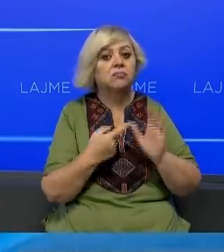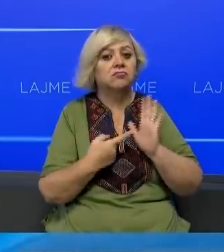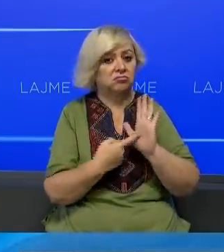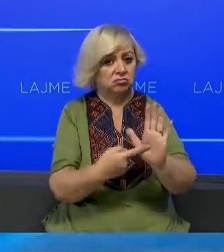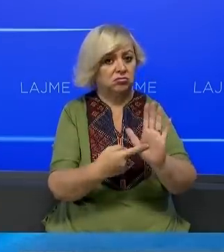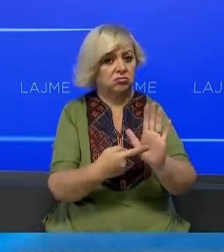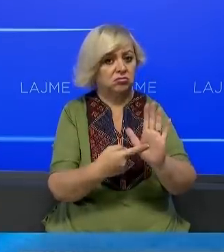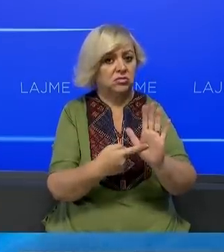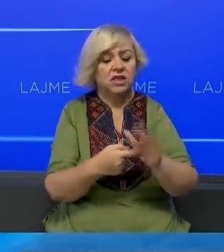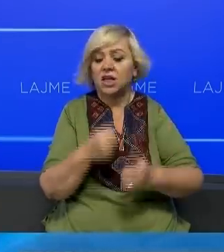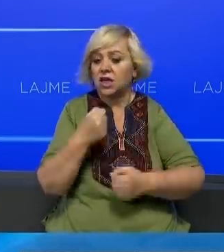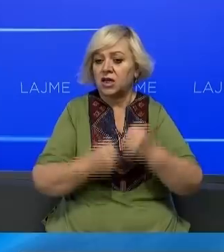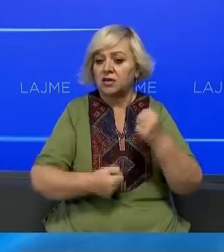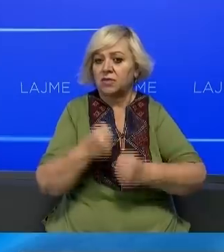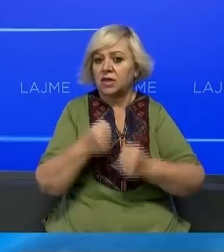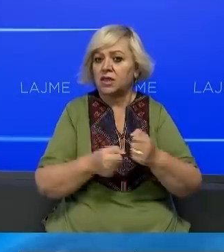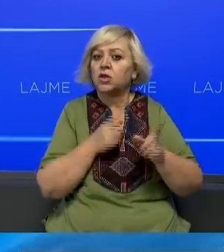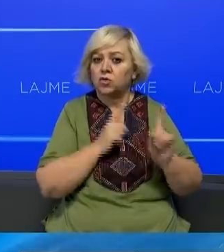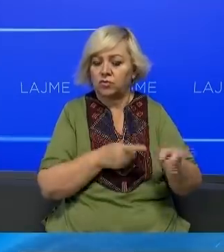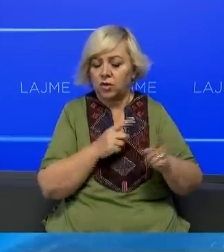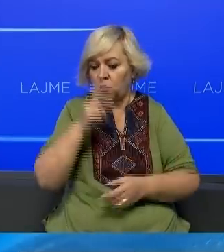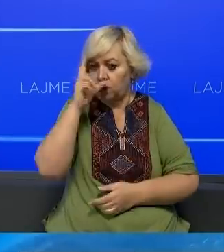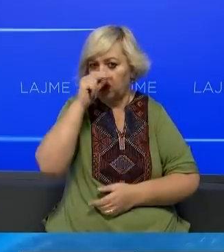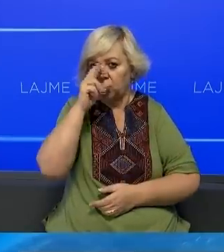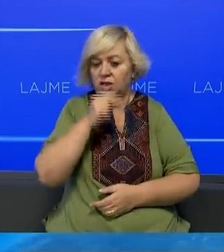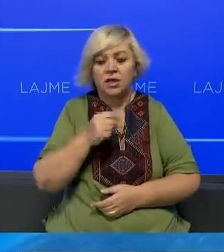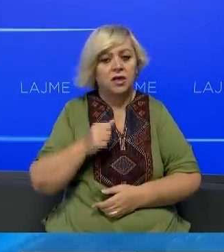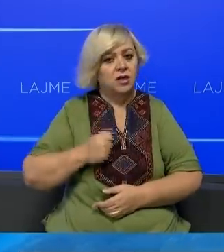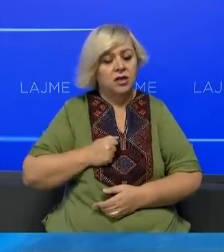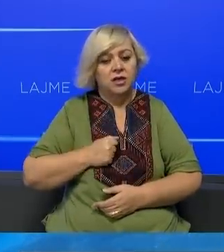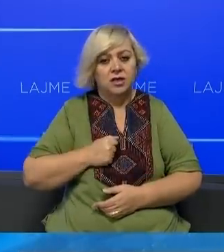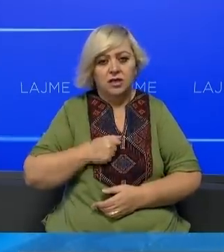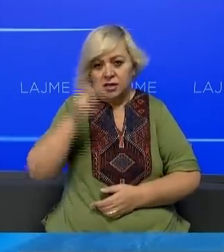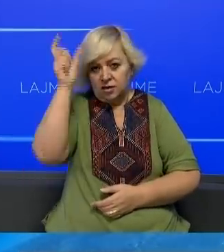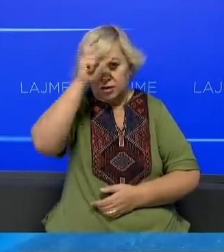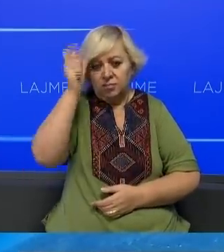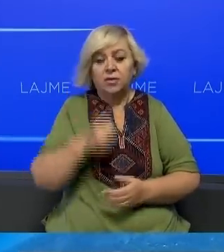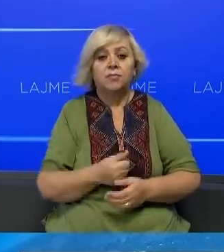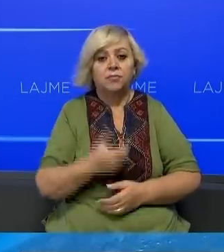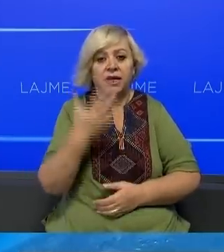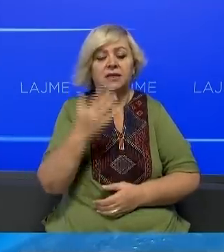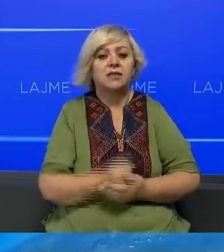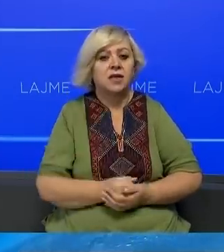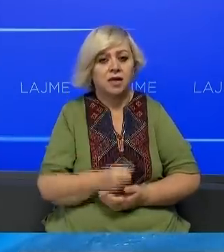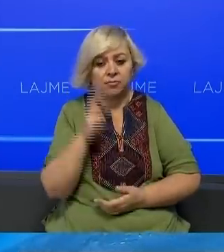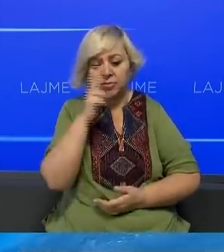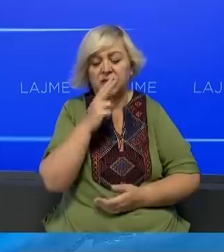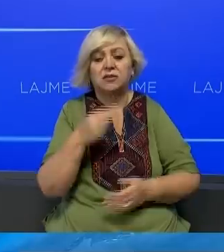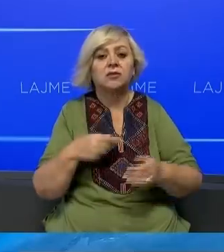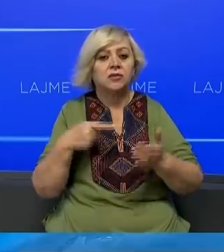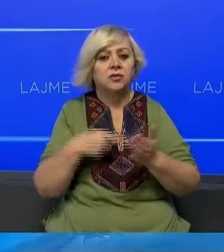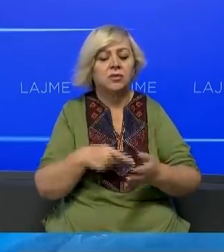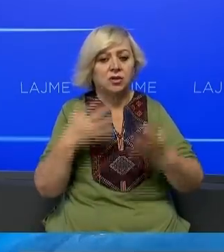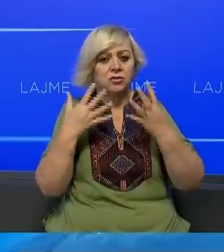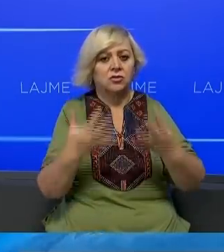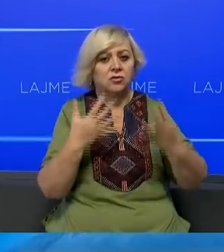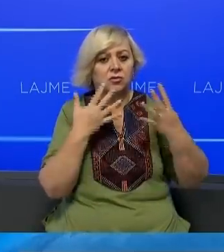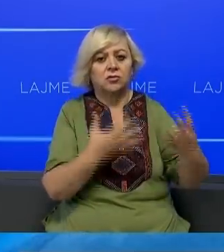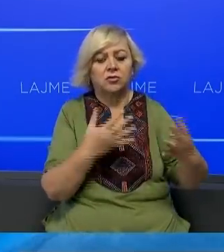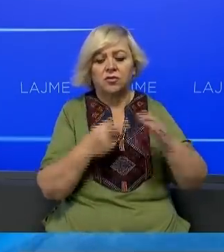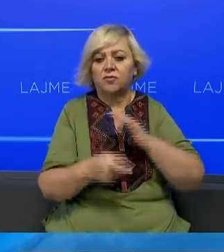për të treguar kriminalët e luftës. Policia dhe ushtria sërbë me 5 prill të vitit 1999 në rrezall